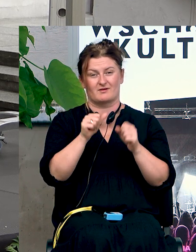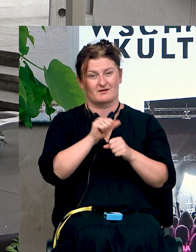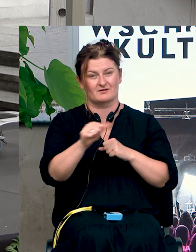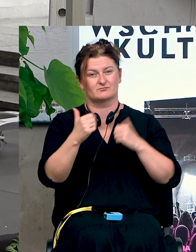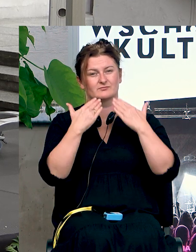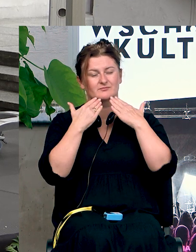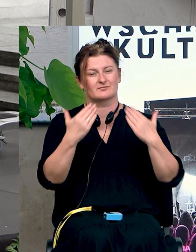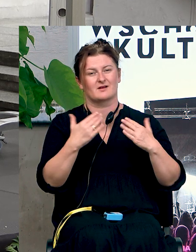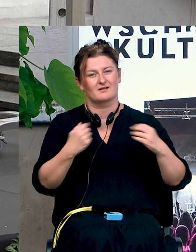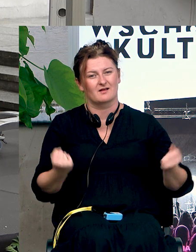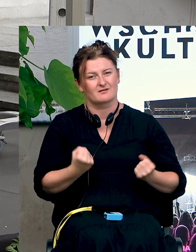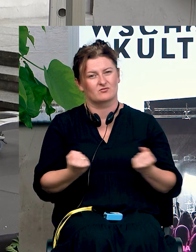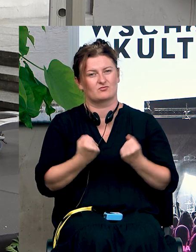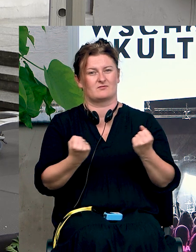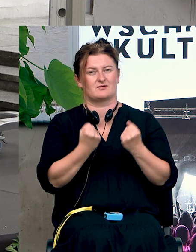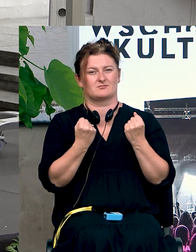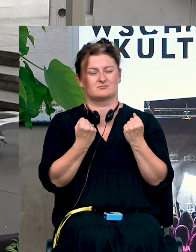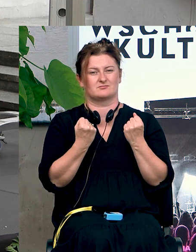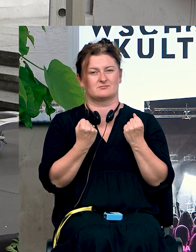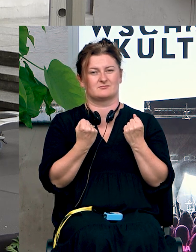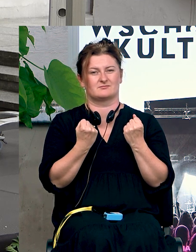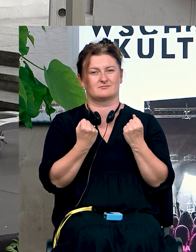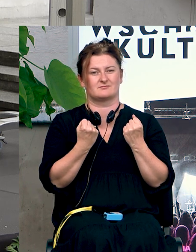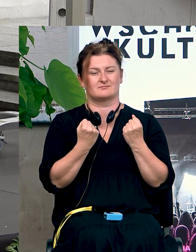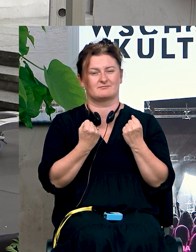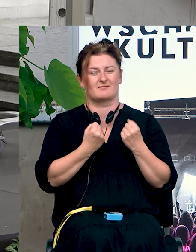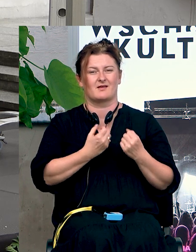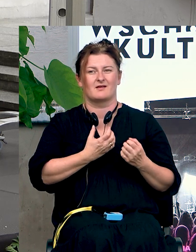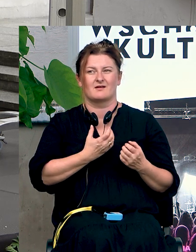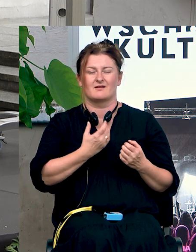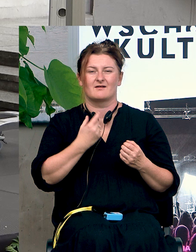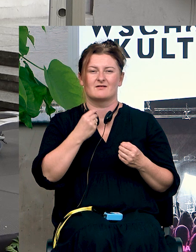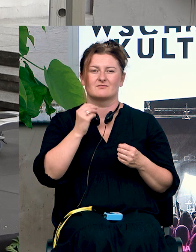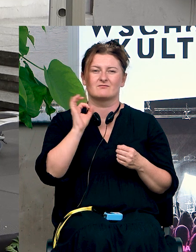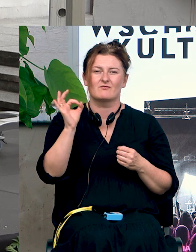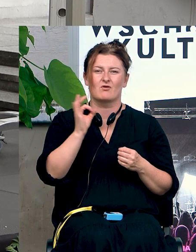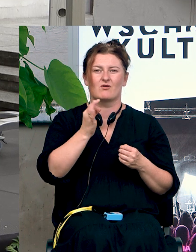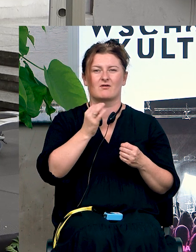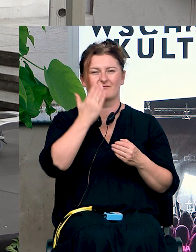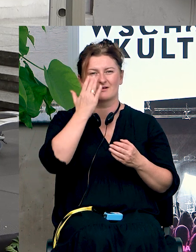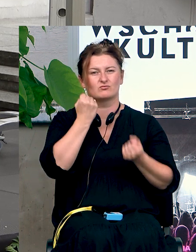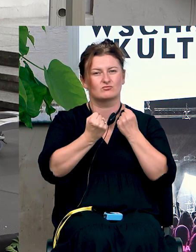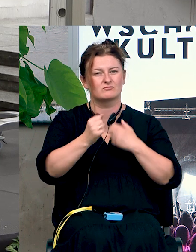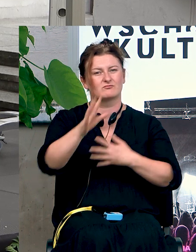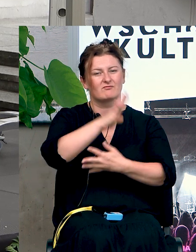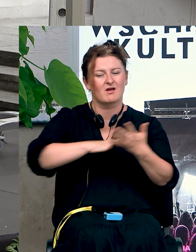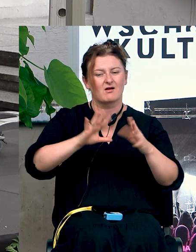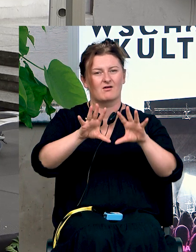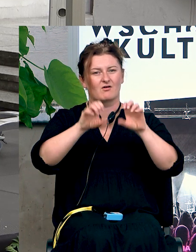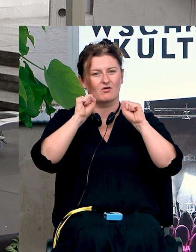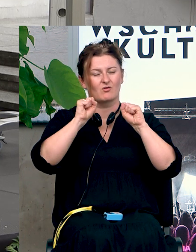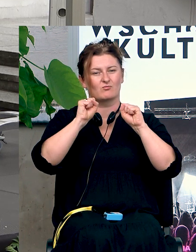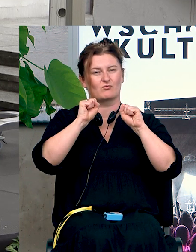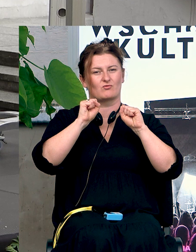dzięki zaangażowaniu, empatycznej refleksji wobec trudnej rzeczywistości naszego